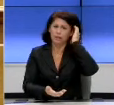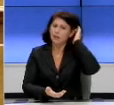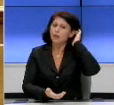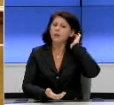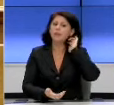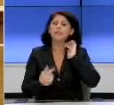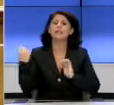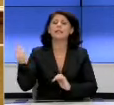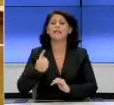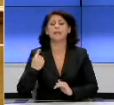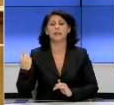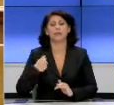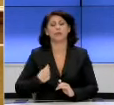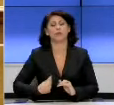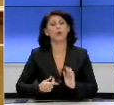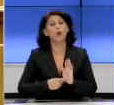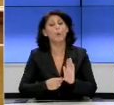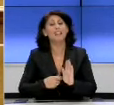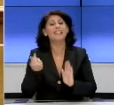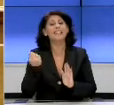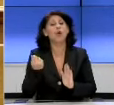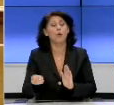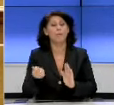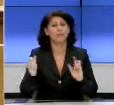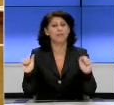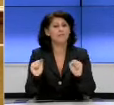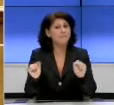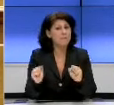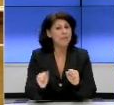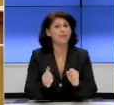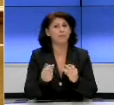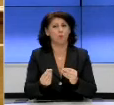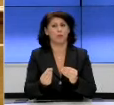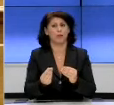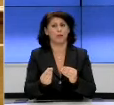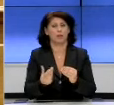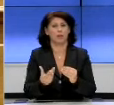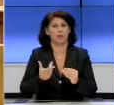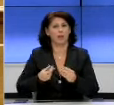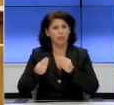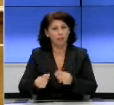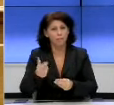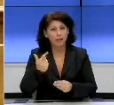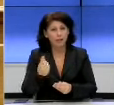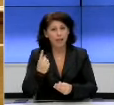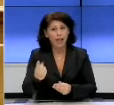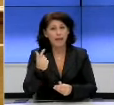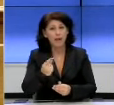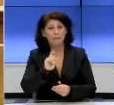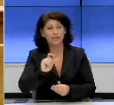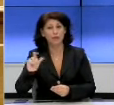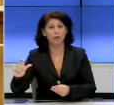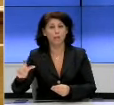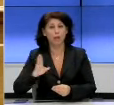συνθήκες δημοσιονομικής ασφυξίας ήμασταν αυτοί οι οποίοι δώσαμε τη δυνατότητα σε 1,5 εκατομμύριο